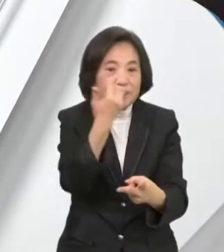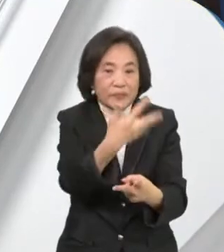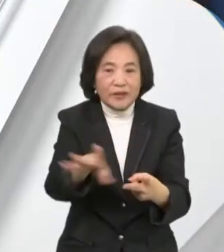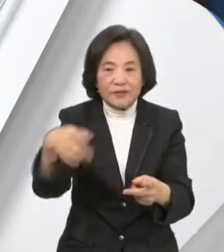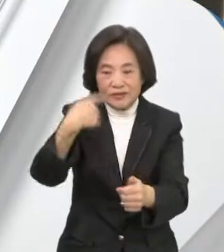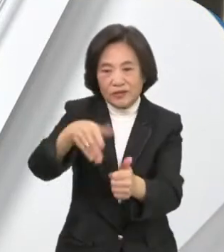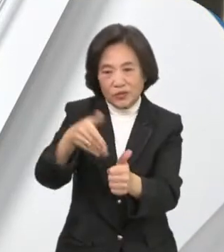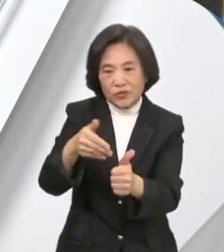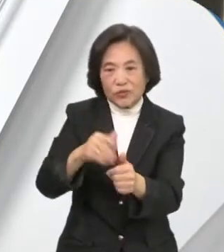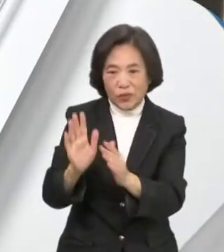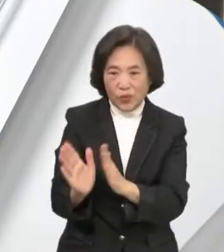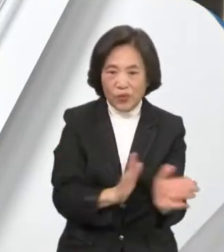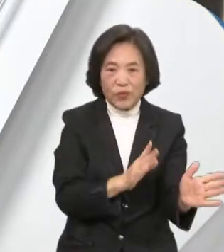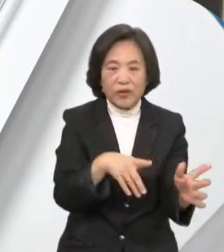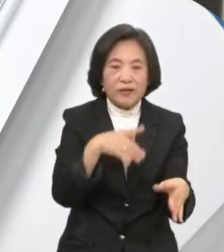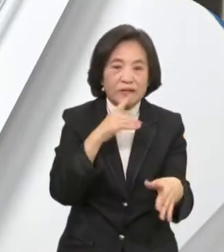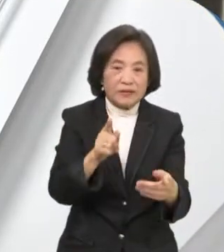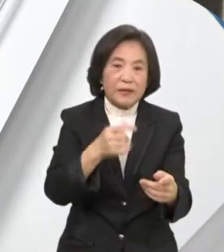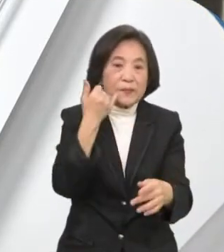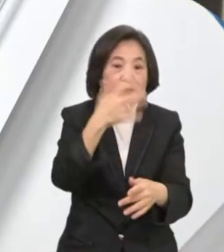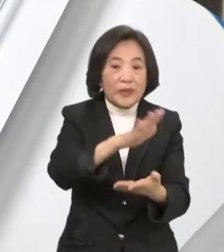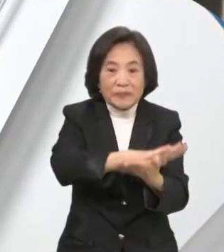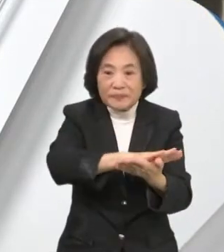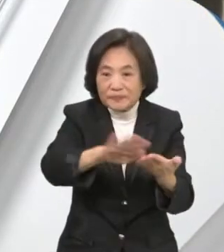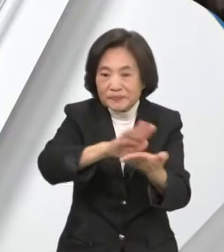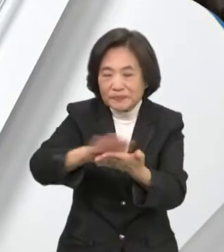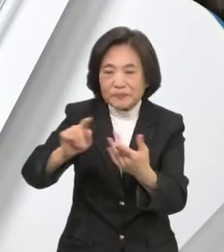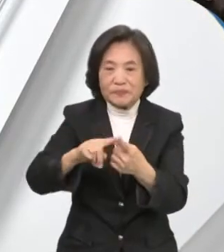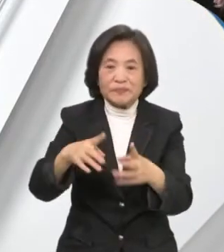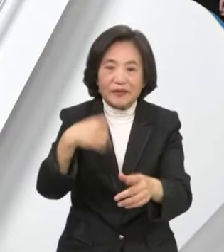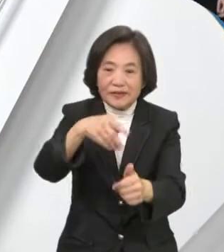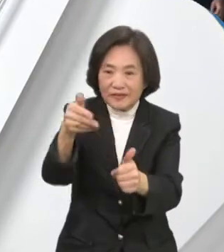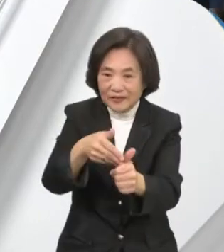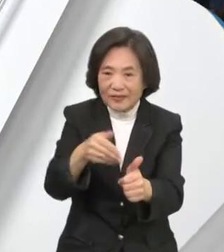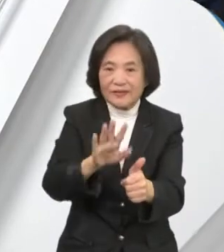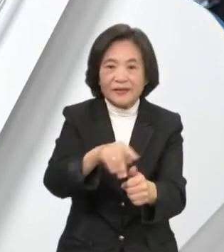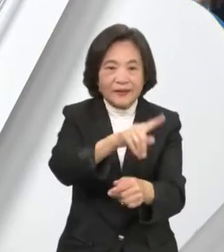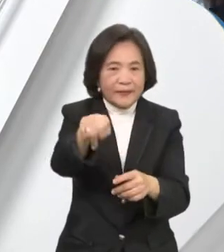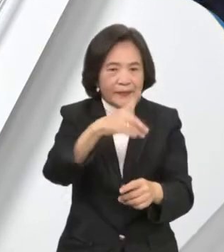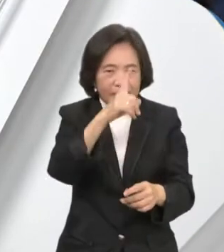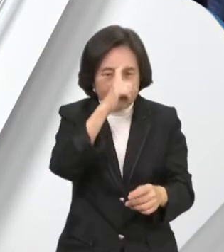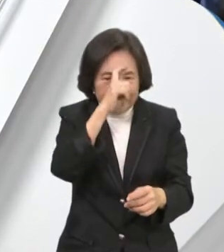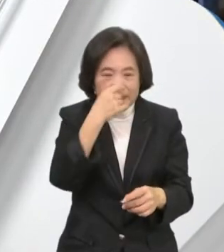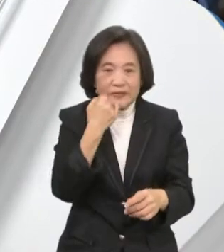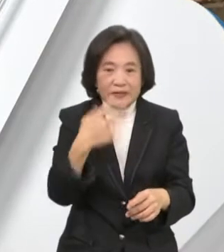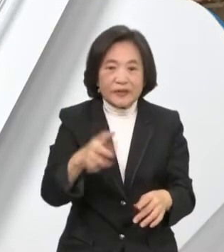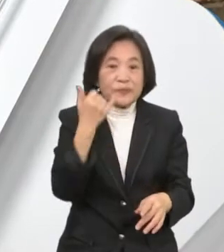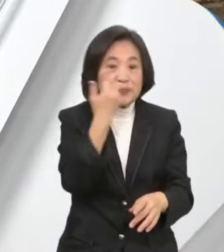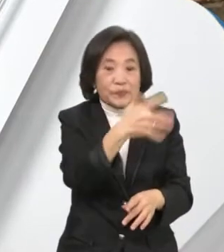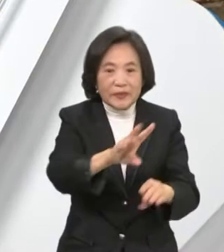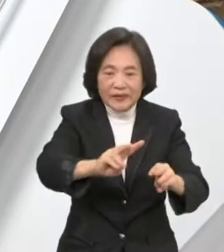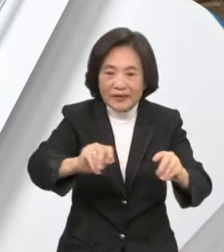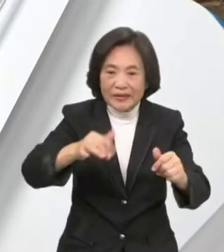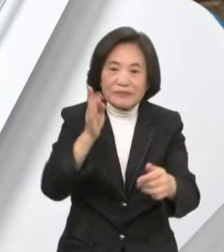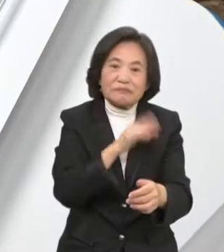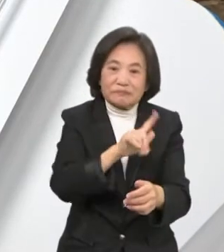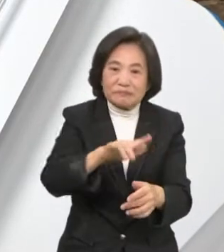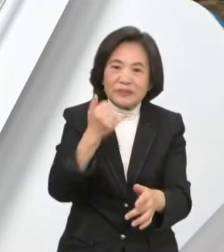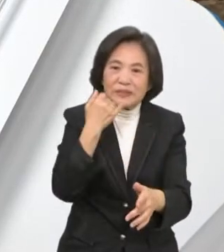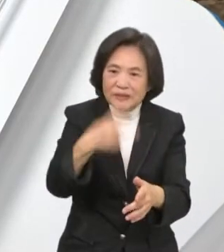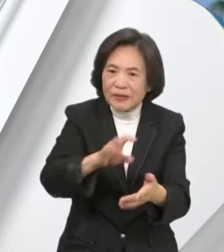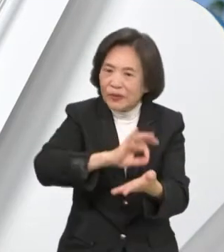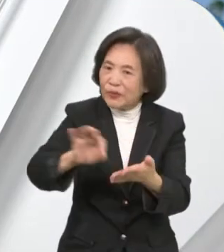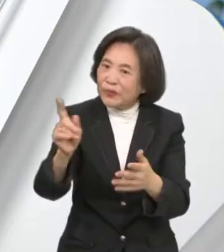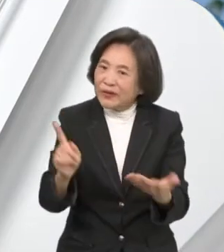备。除了透过清滩推广海洋教育，今年还个希望搬海滩垃圾是得有很较好的利